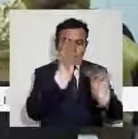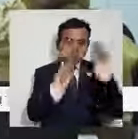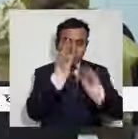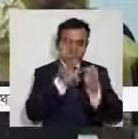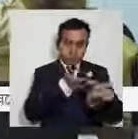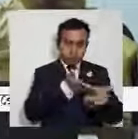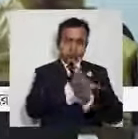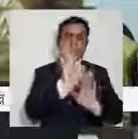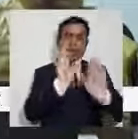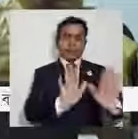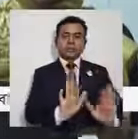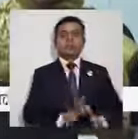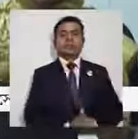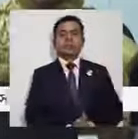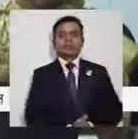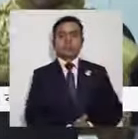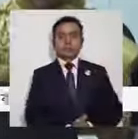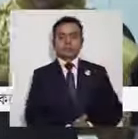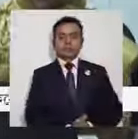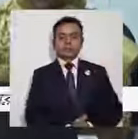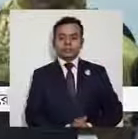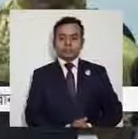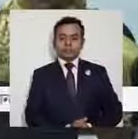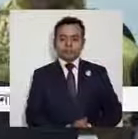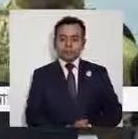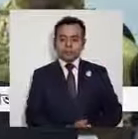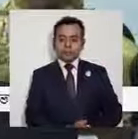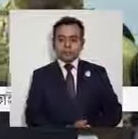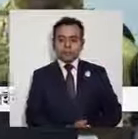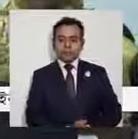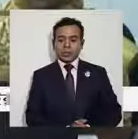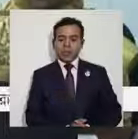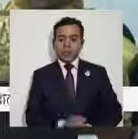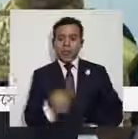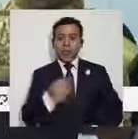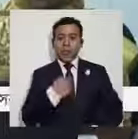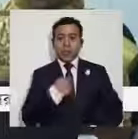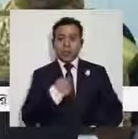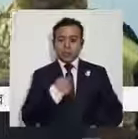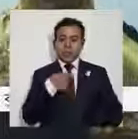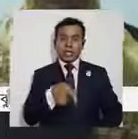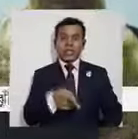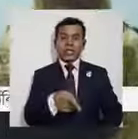আমাদের হটলাইনে গত 24 ঘন্টায় স্বাস্থ্য বাতায়ন